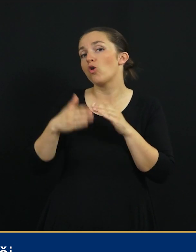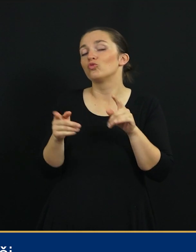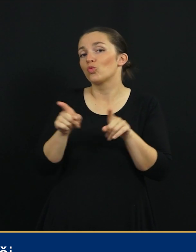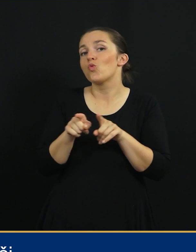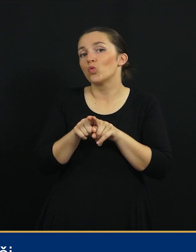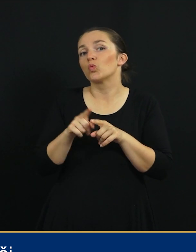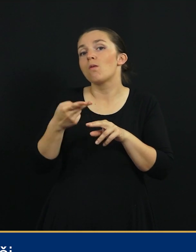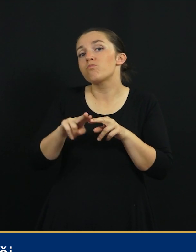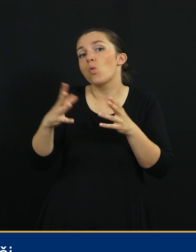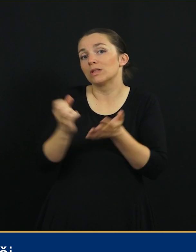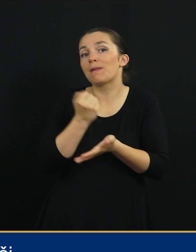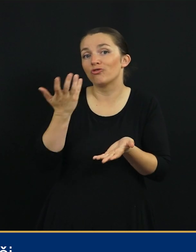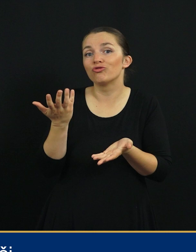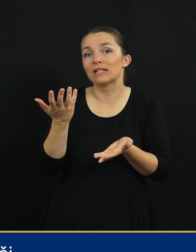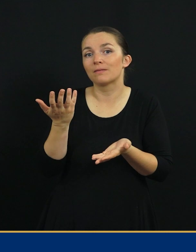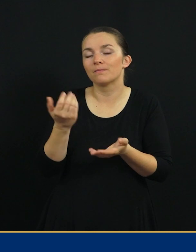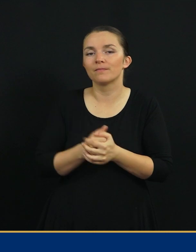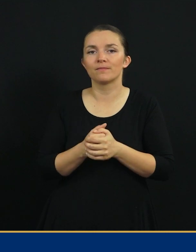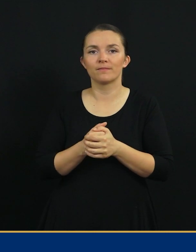nenazadnje tudi uspešnejši.